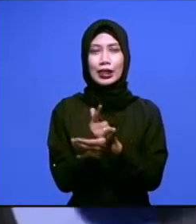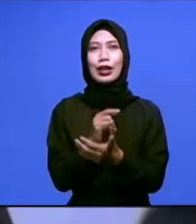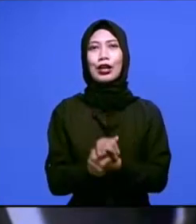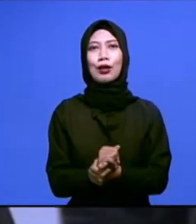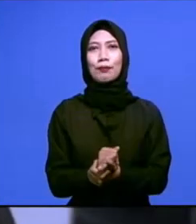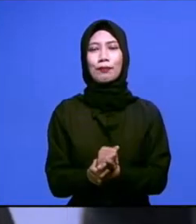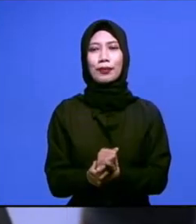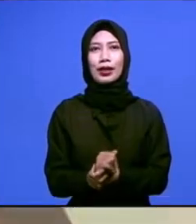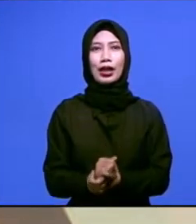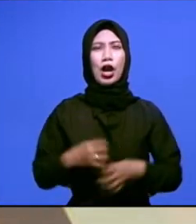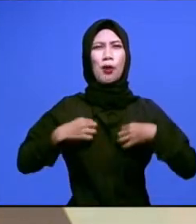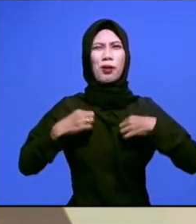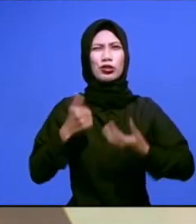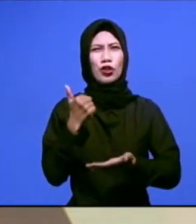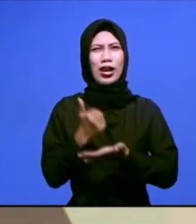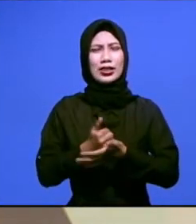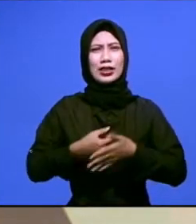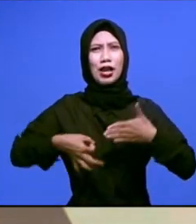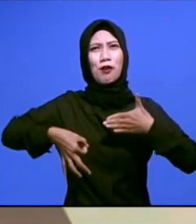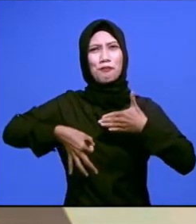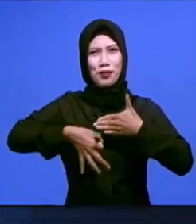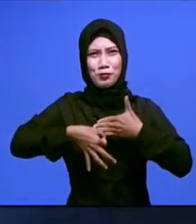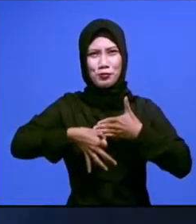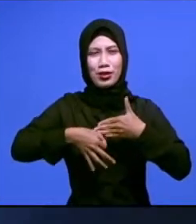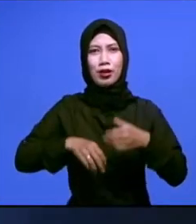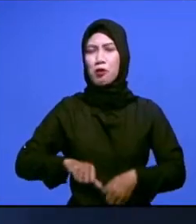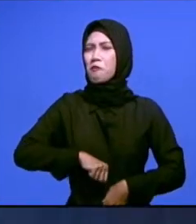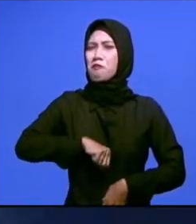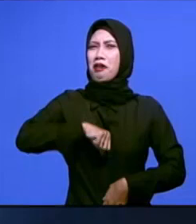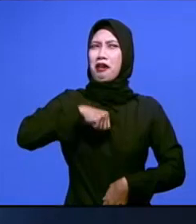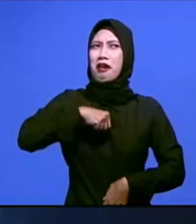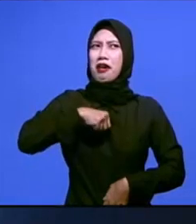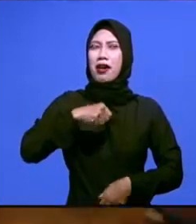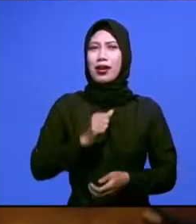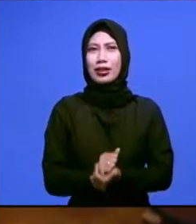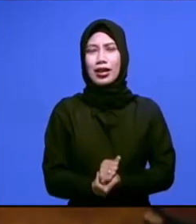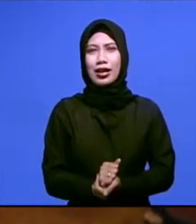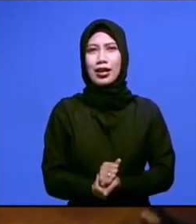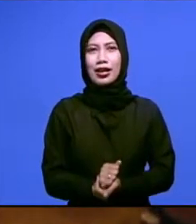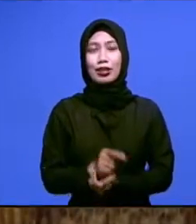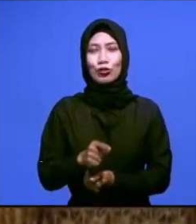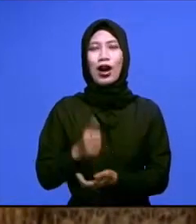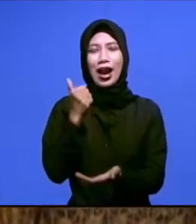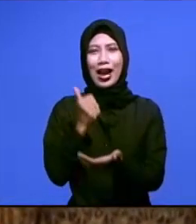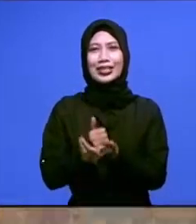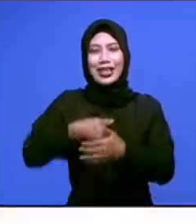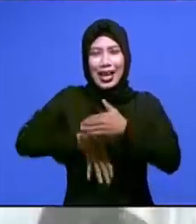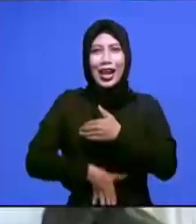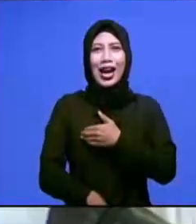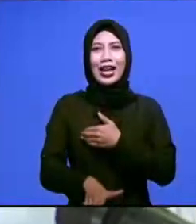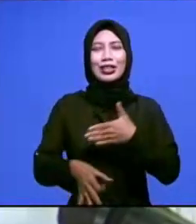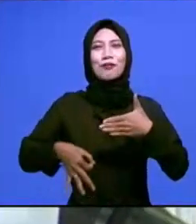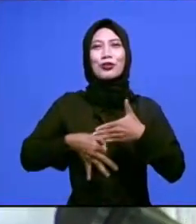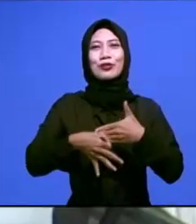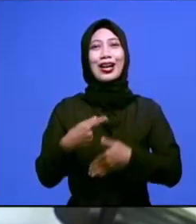pakaian adat Madura. Mahfud mengaku bangga mengenakan pakaian adat Pesaan dari tanah kelahirannya Madura. Saya